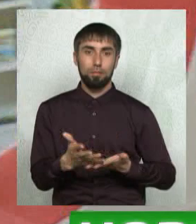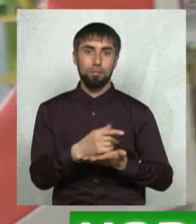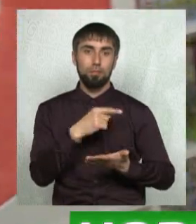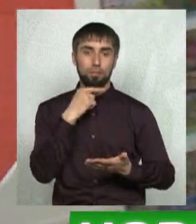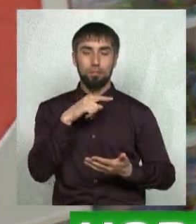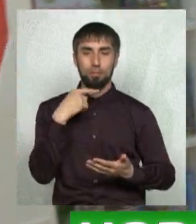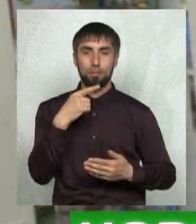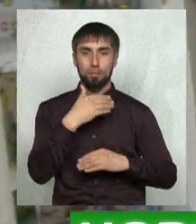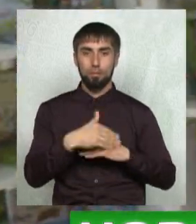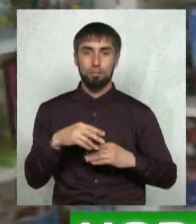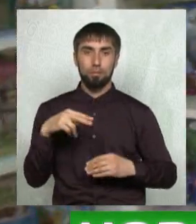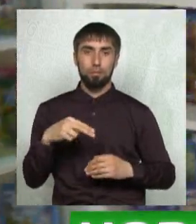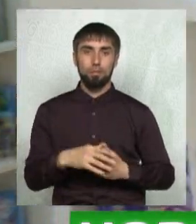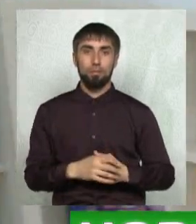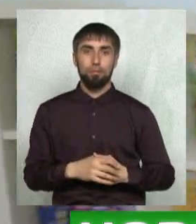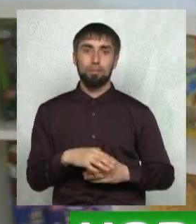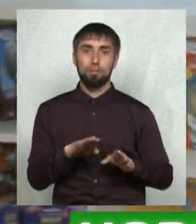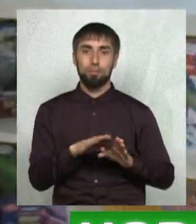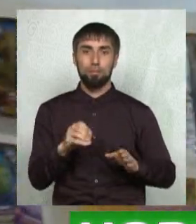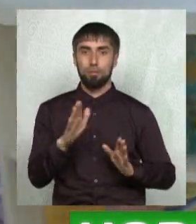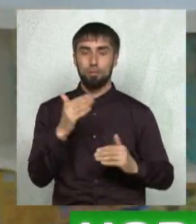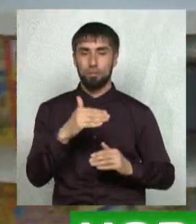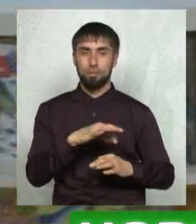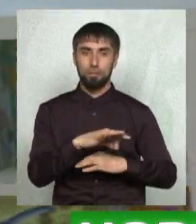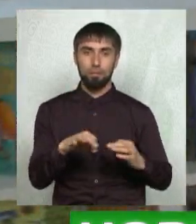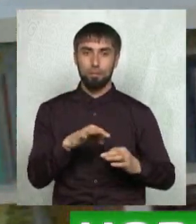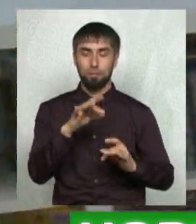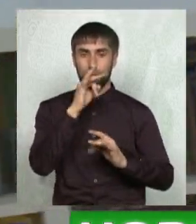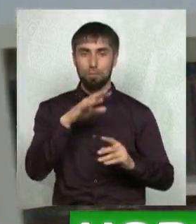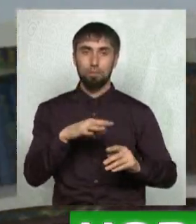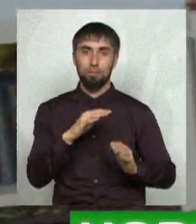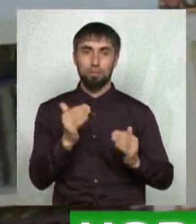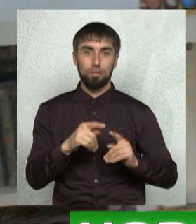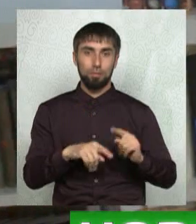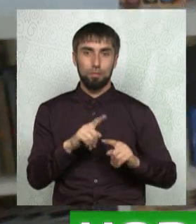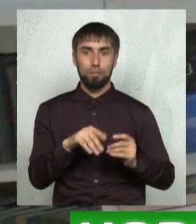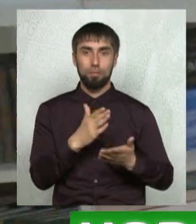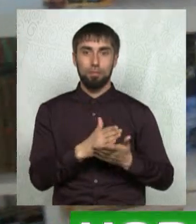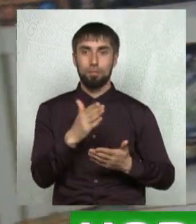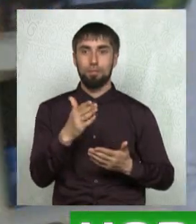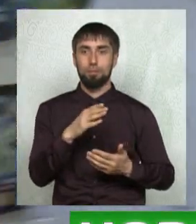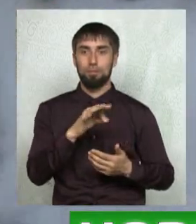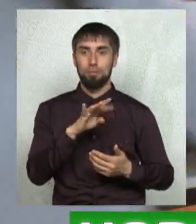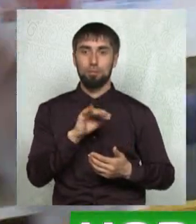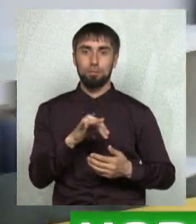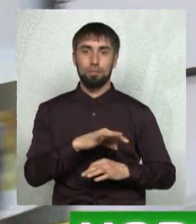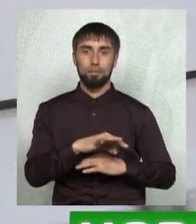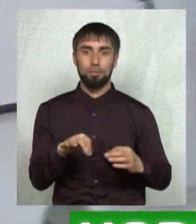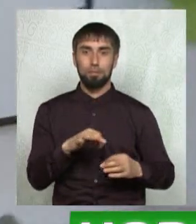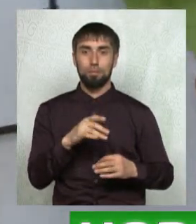ингушская, русская, зарубежная литература. Также в рамках проекта «Культура малой родины» здесь предусмотрена интерактивная доска и